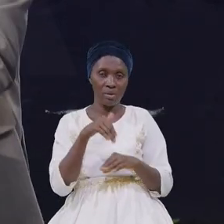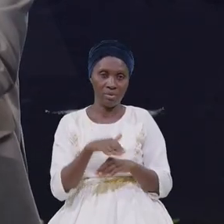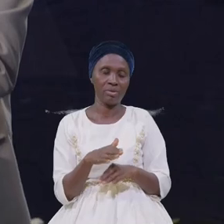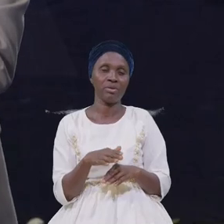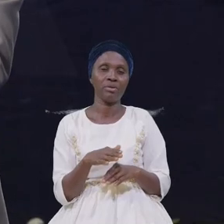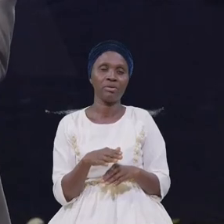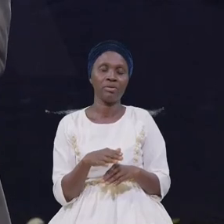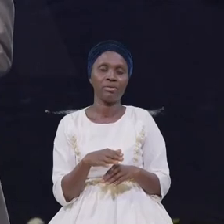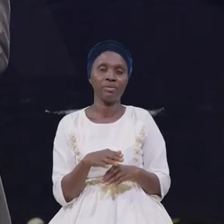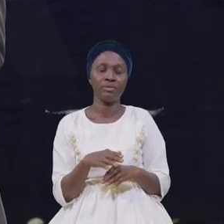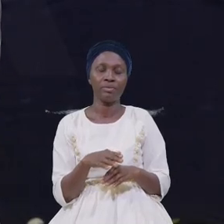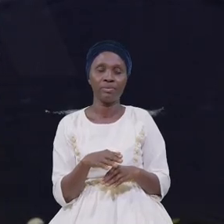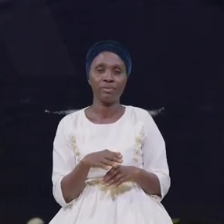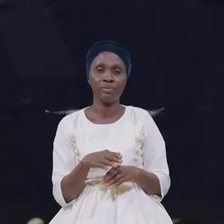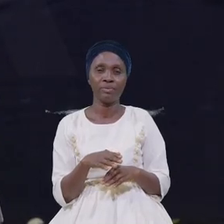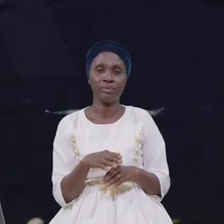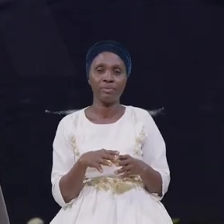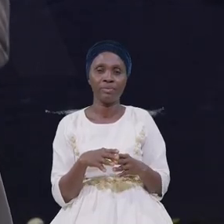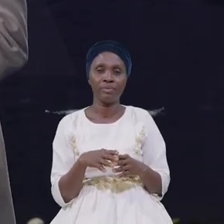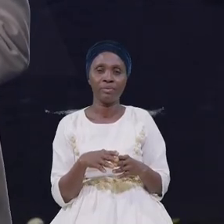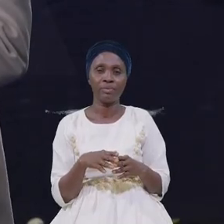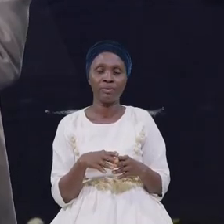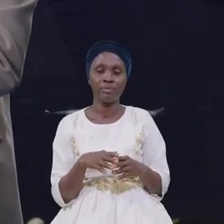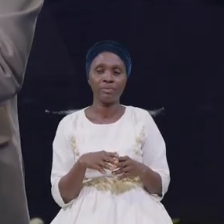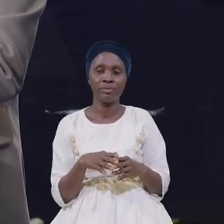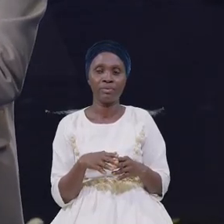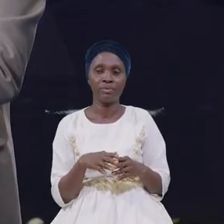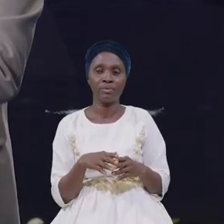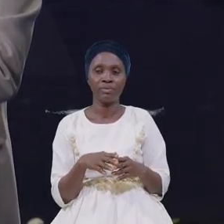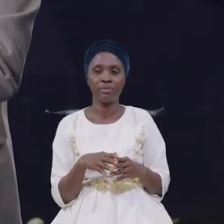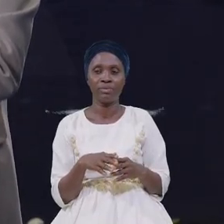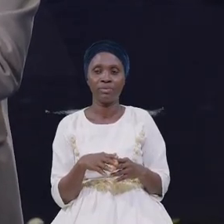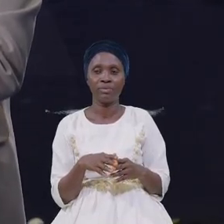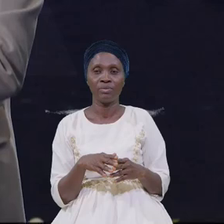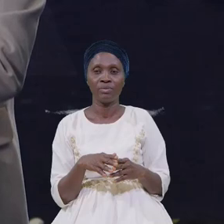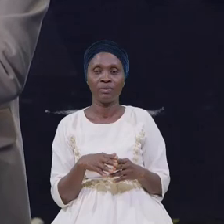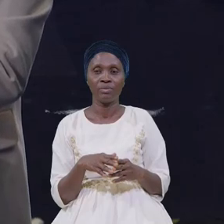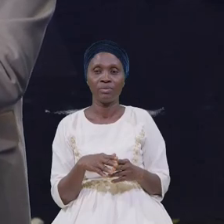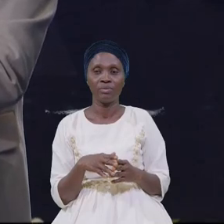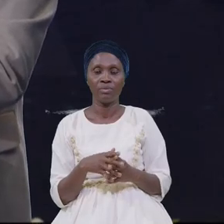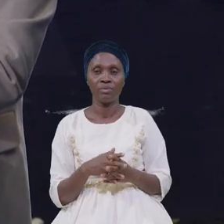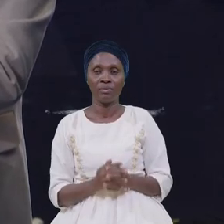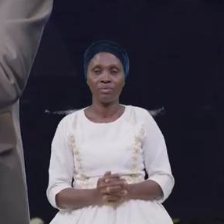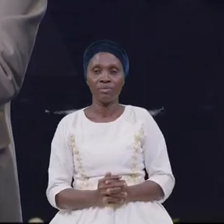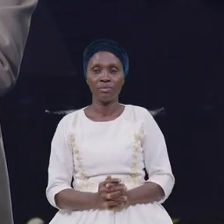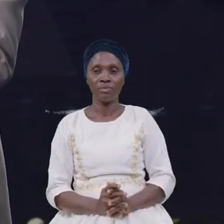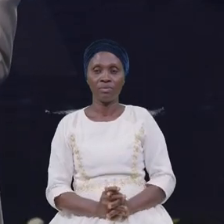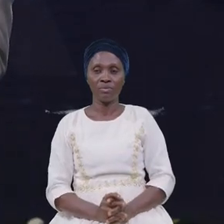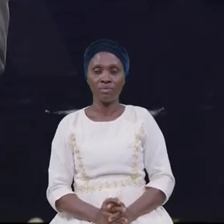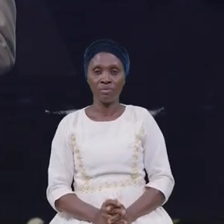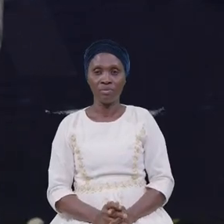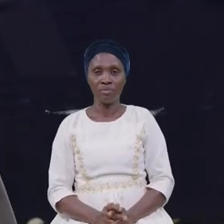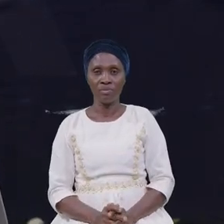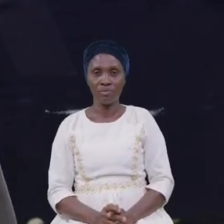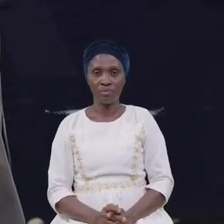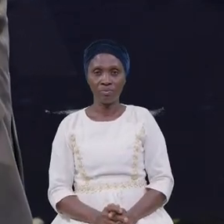la télé, pouvez nous envoyer votre nom et votre localité. Vous avez donné votre vie à Christ, vous